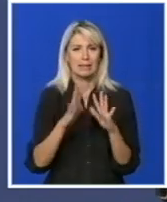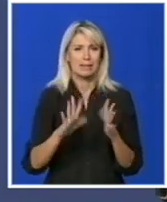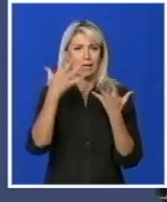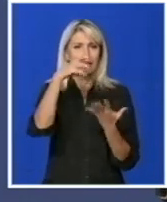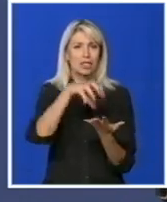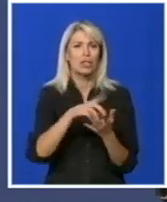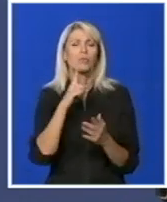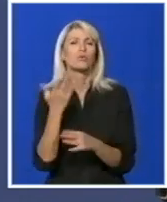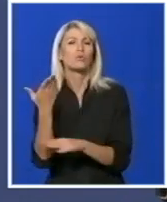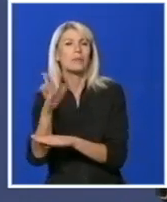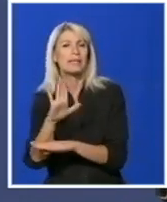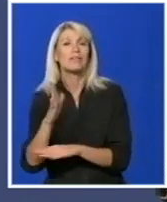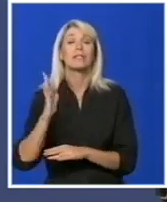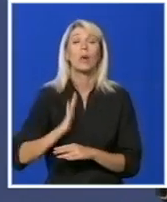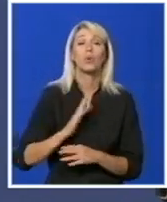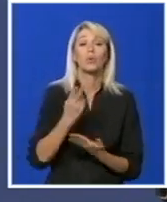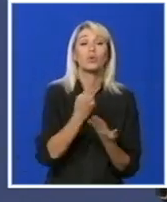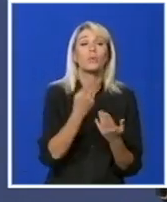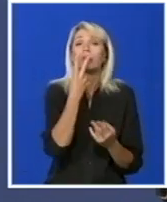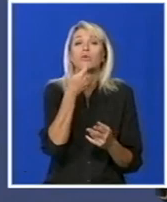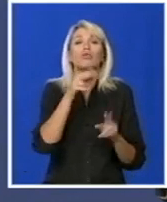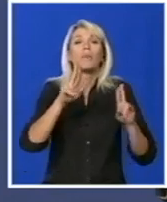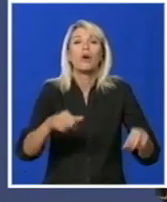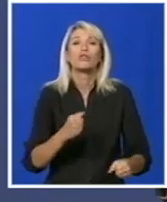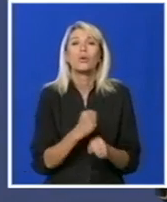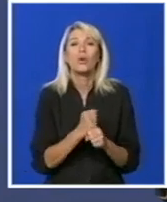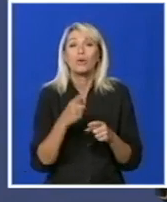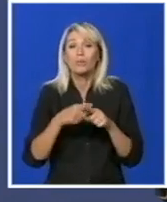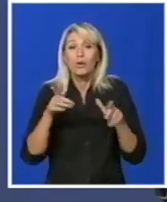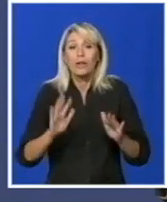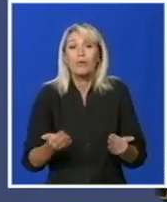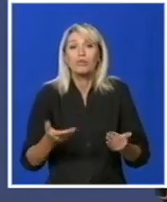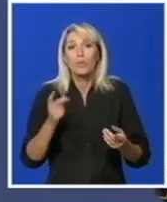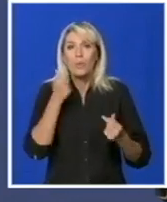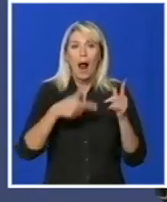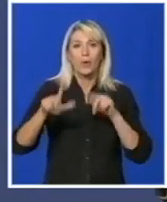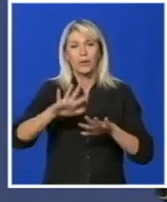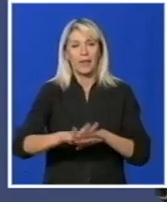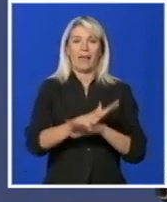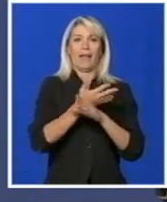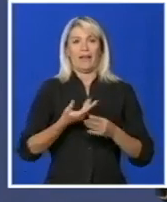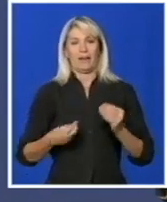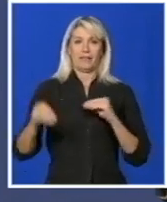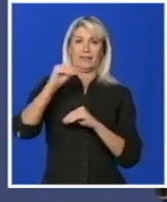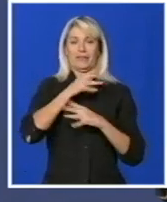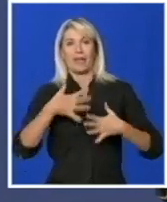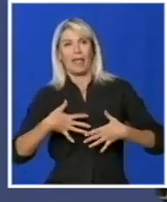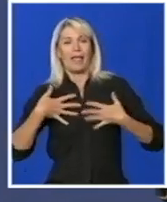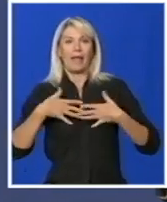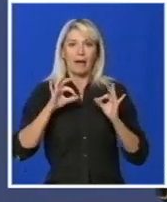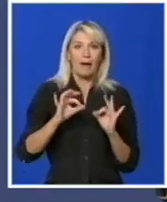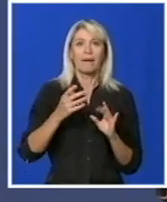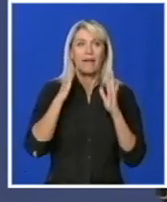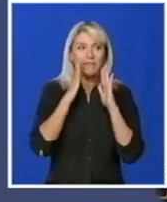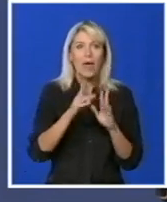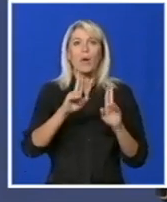umetnosti vidimo šta je to što je moguće, jer ćemo time podići moral ljudi. Podićemo, da kažem tako, verovanje da se